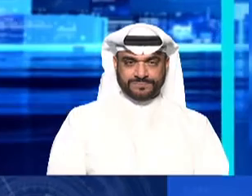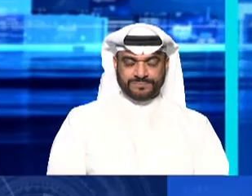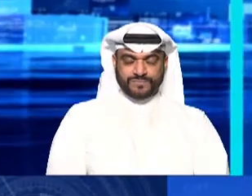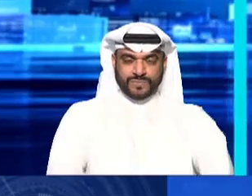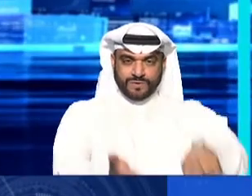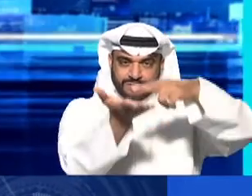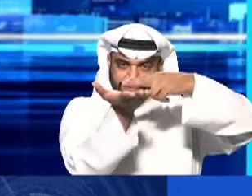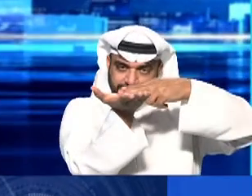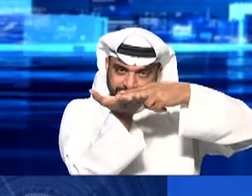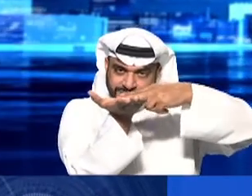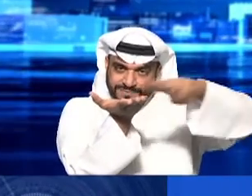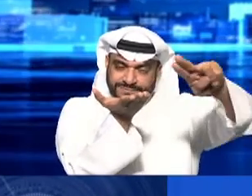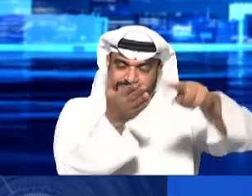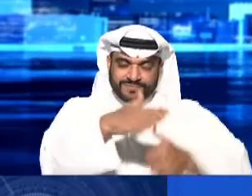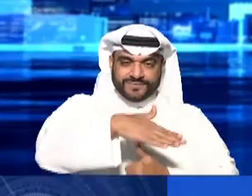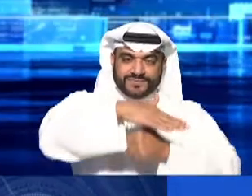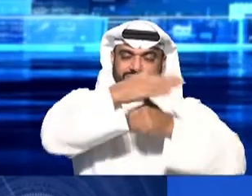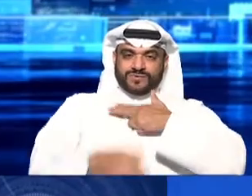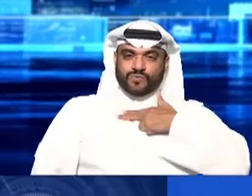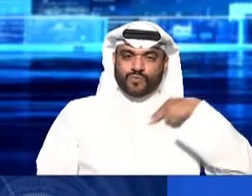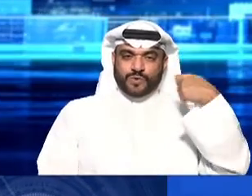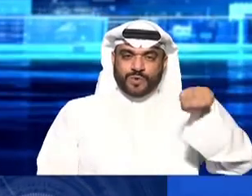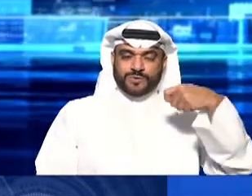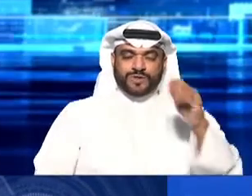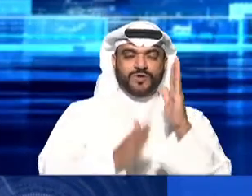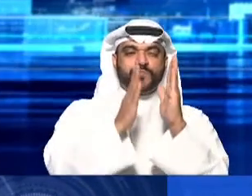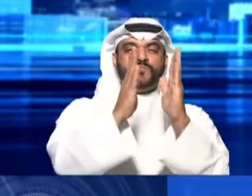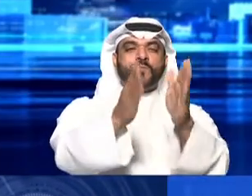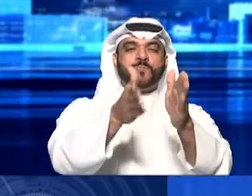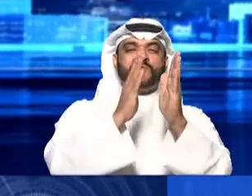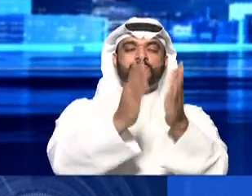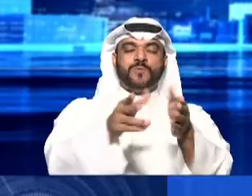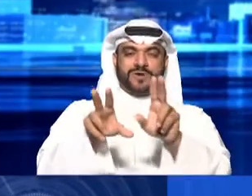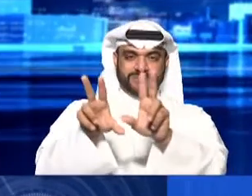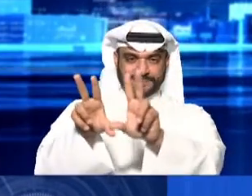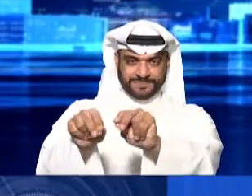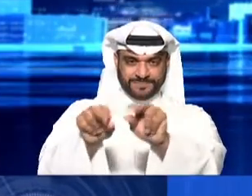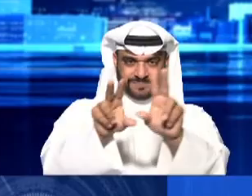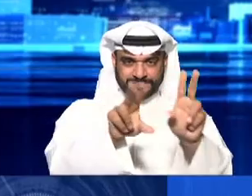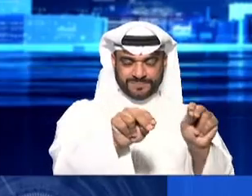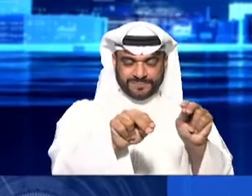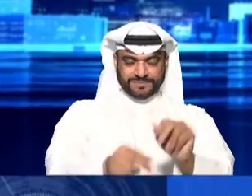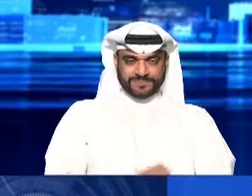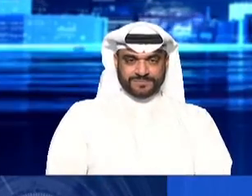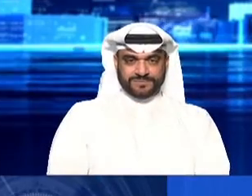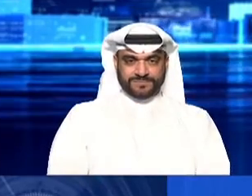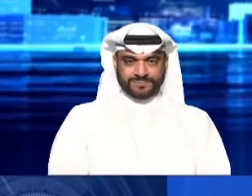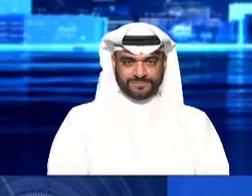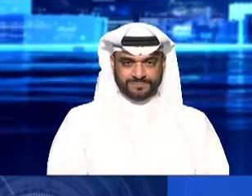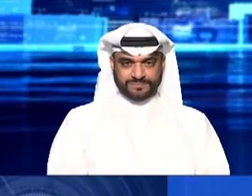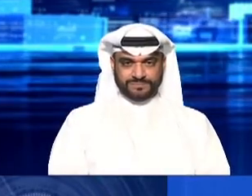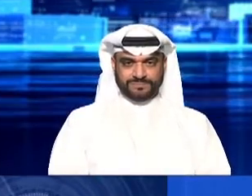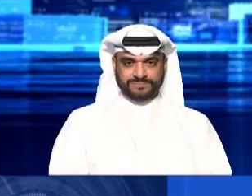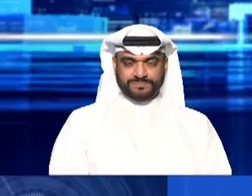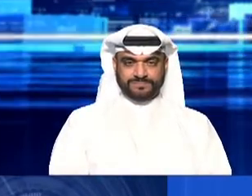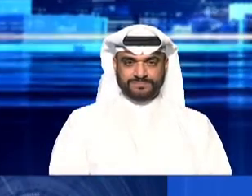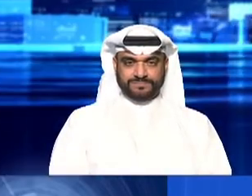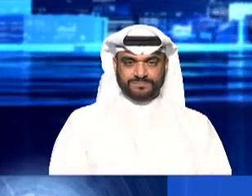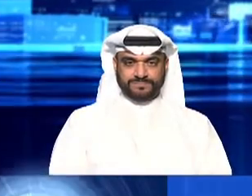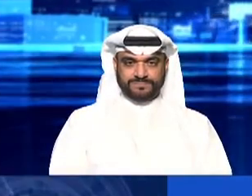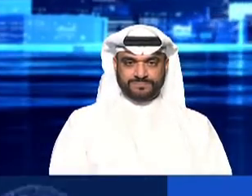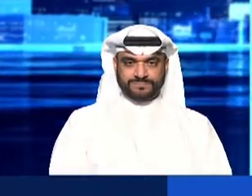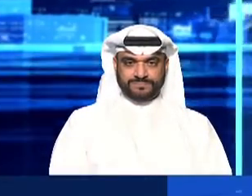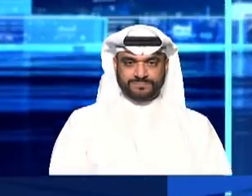كما بعث سمو الشيخ صباح خالد الحمد المبارك الصباح رئيس مجلس الوزراء حفظه الله ببرقية تهنئة مماثلة.